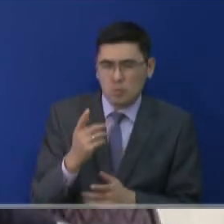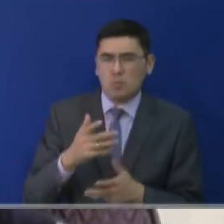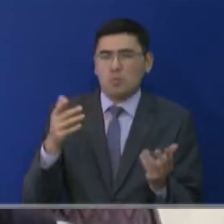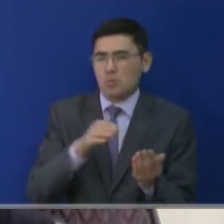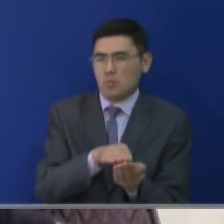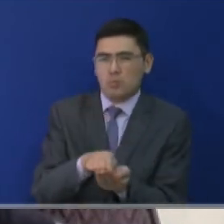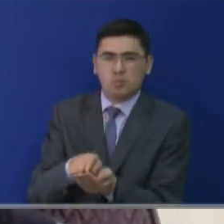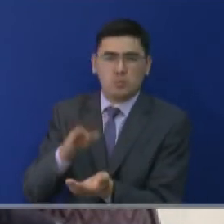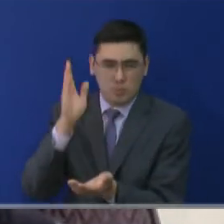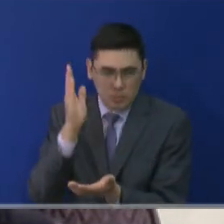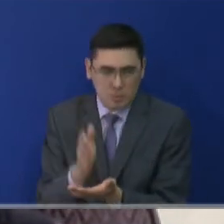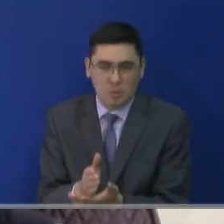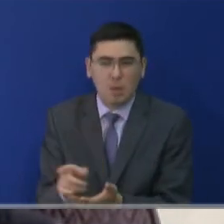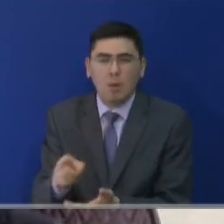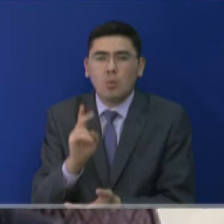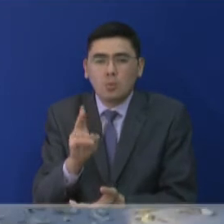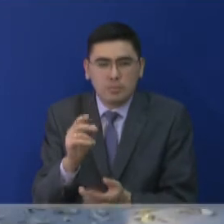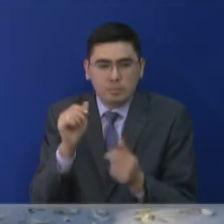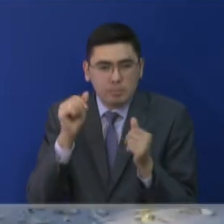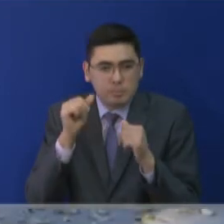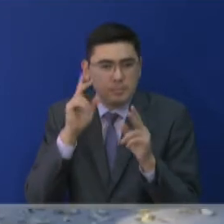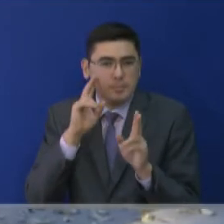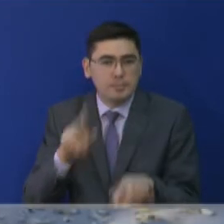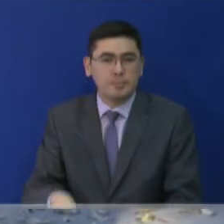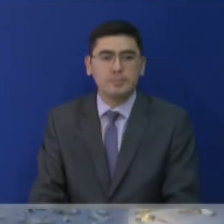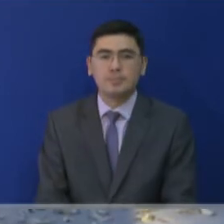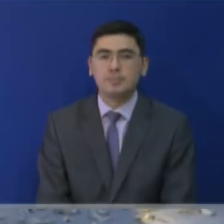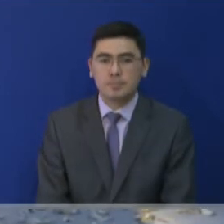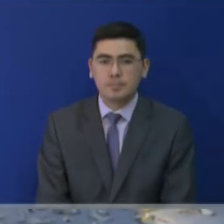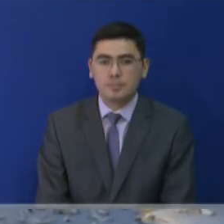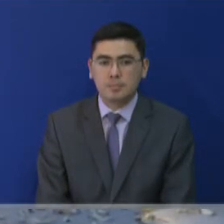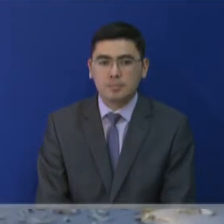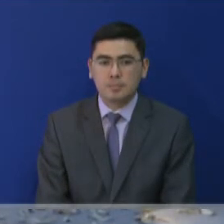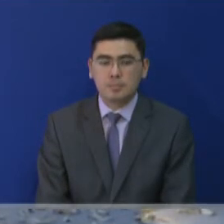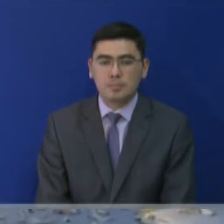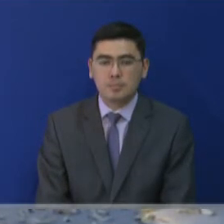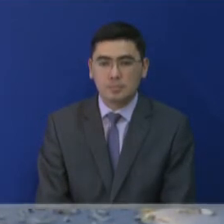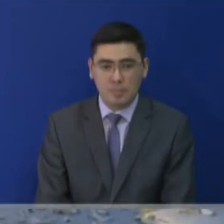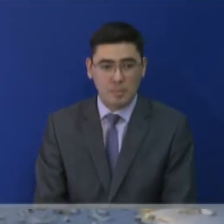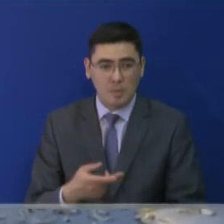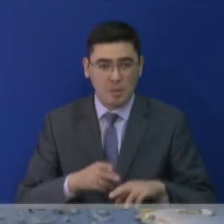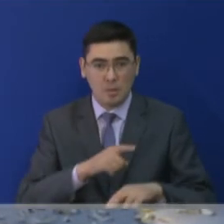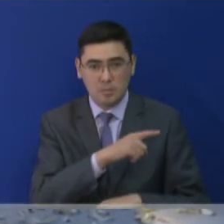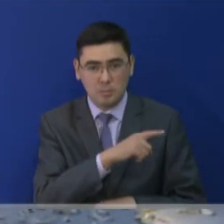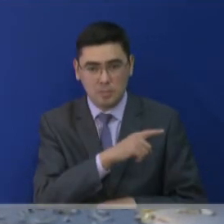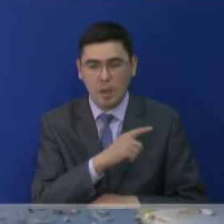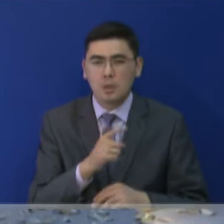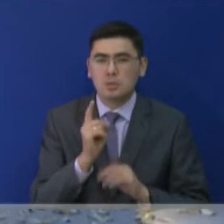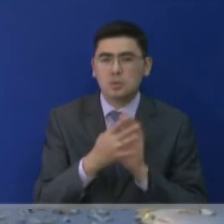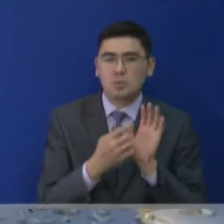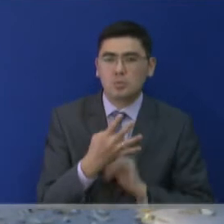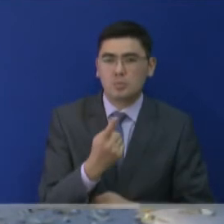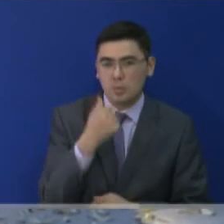сарбаздардың сүйегі табылғанын білдіреді. Бұл Мәнән Тұрғанбаев 111 мекен жайындағы үй. 1941 жылы